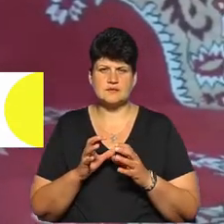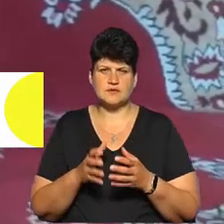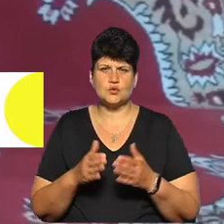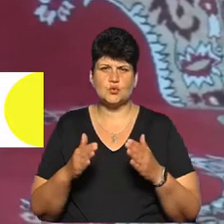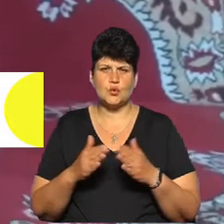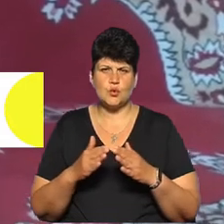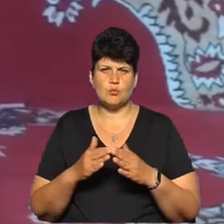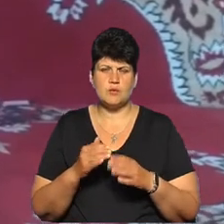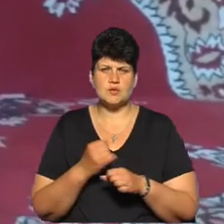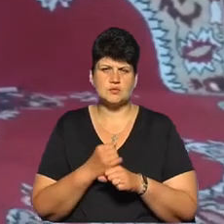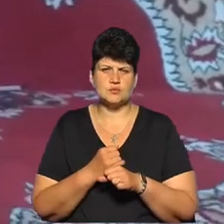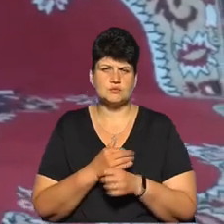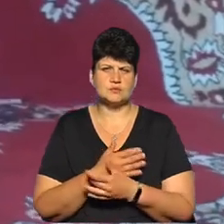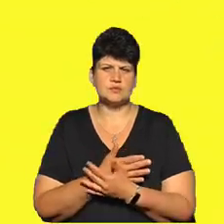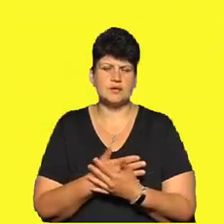роботи різні.